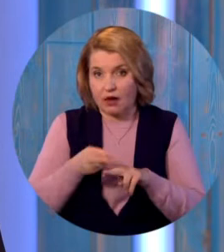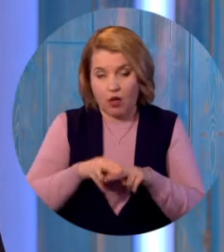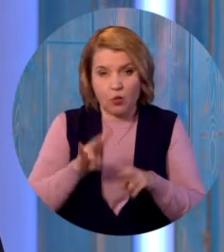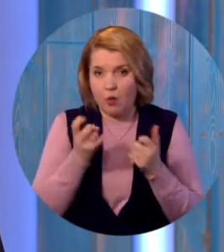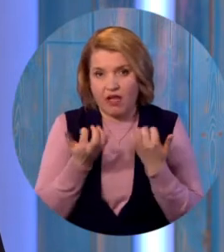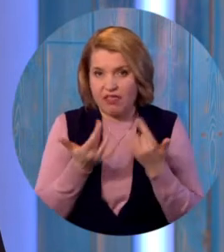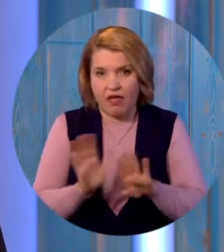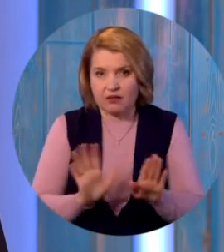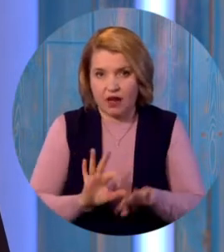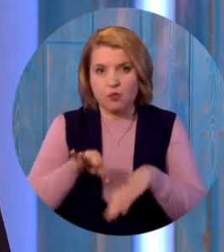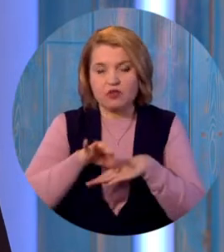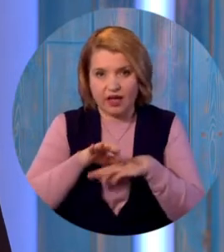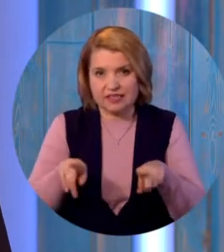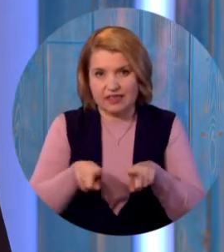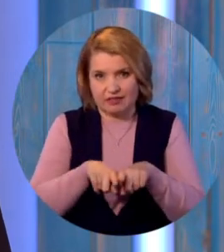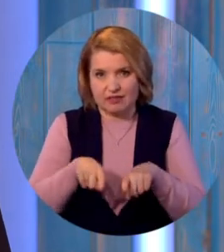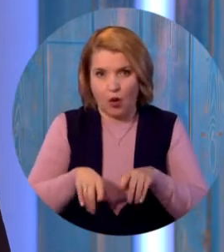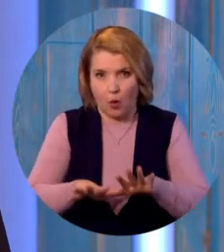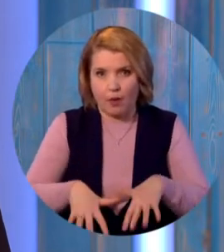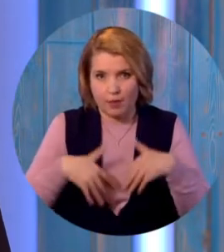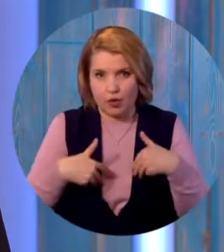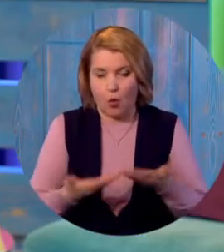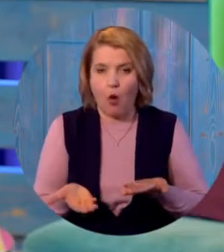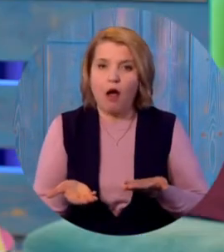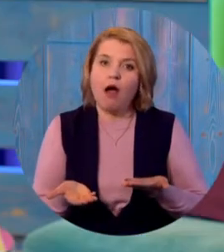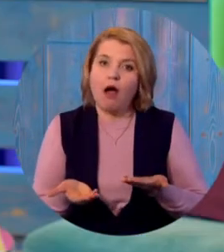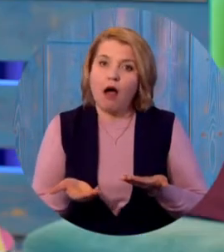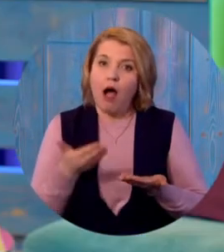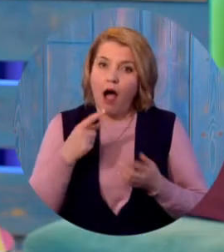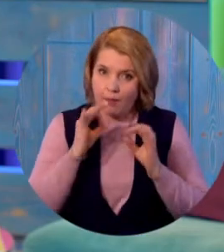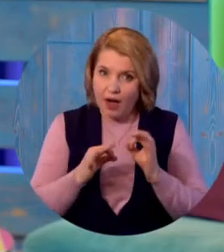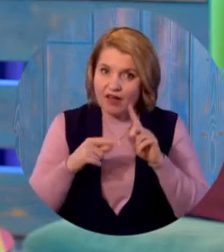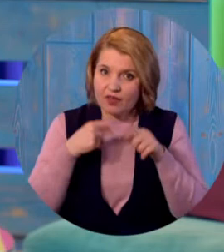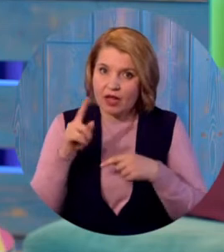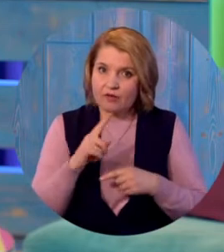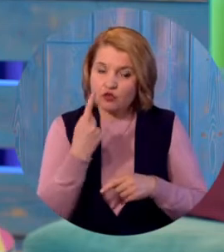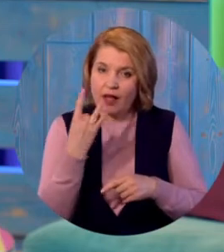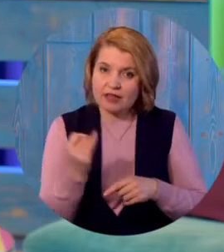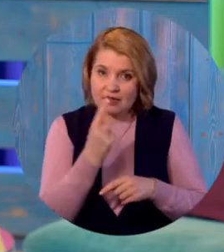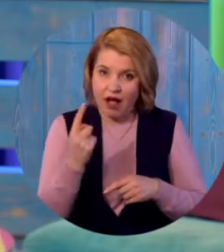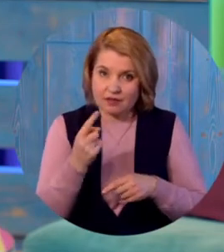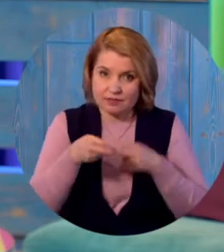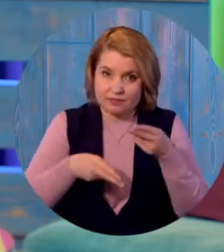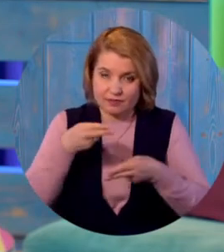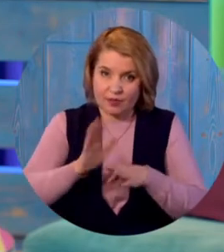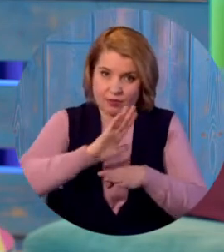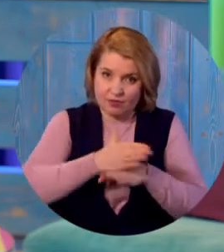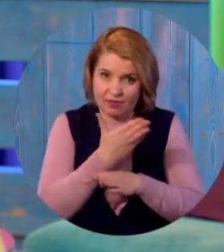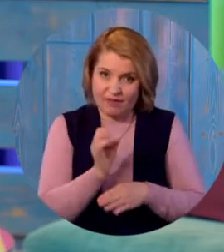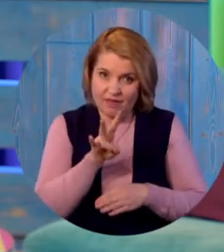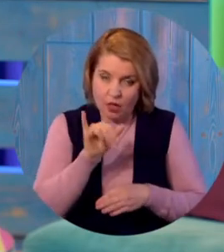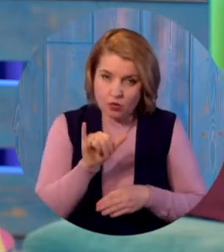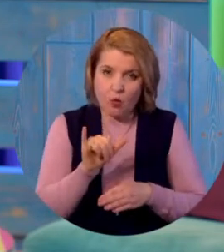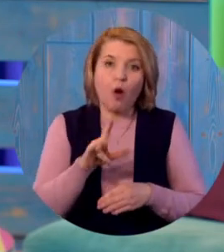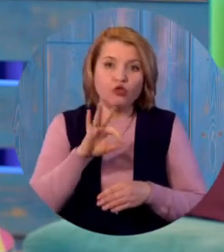носить компрессионный трикотаж. А правда говорят, что один раз ты, если удалишь вену, да, она действительно исчезнет, нагрузку возьмет другая, но через какое-то